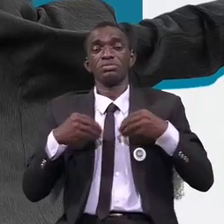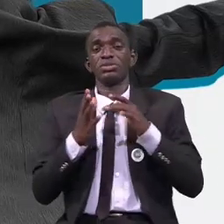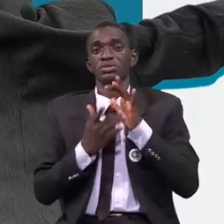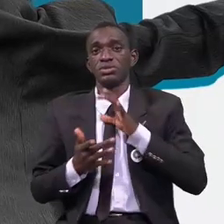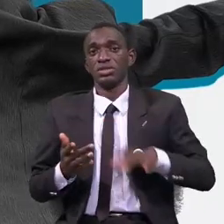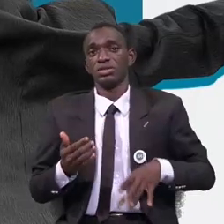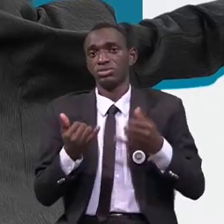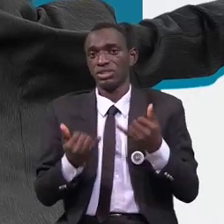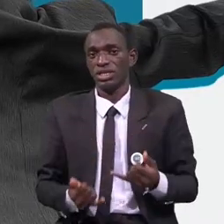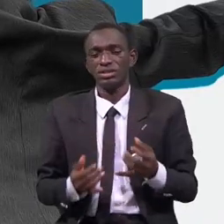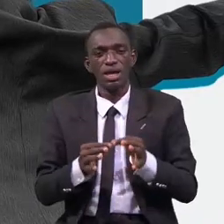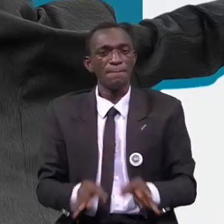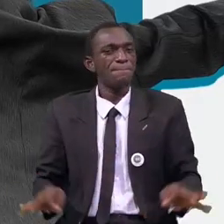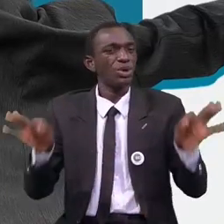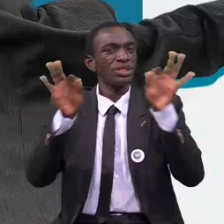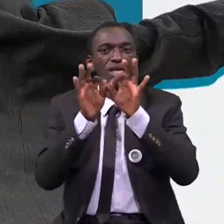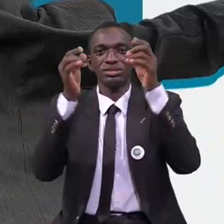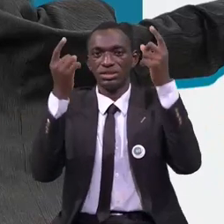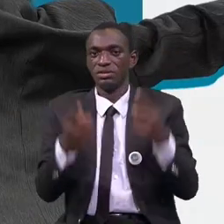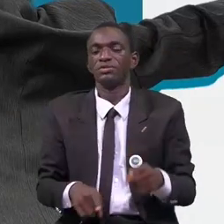à VI àourhién